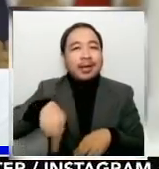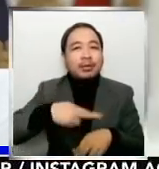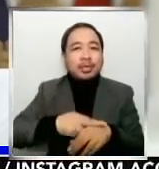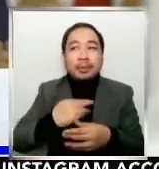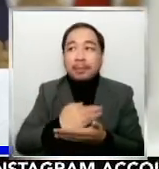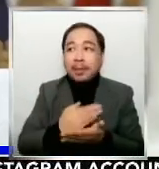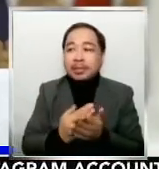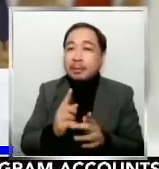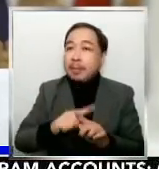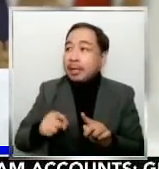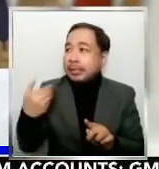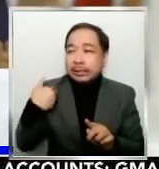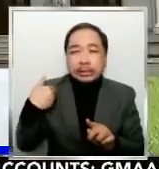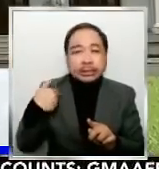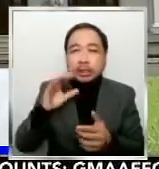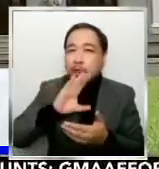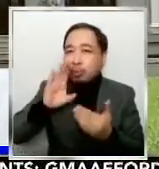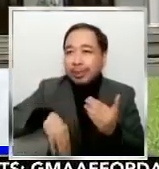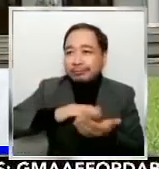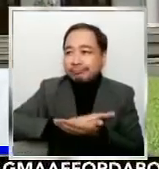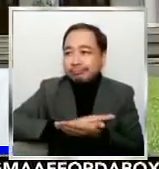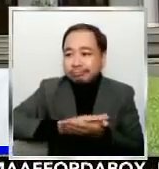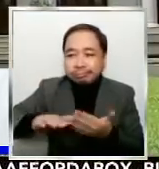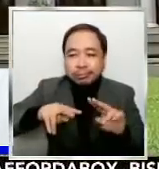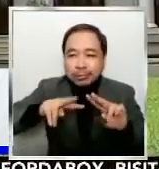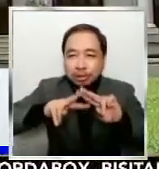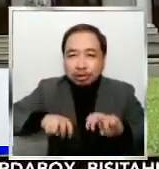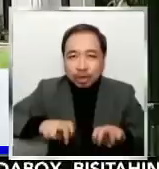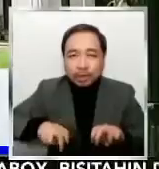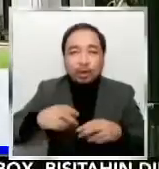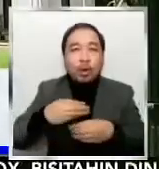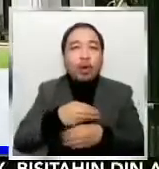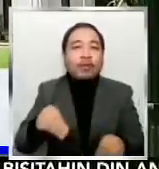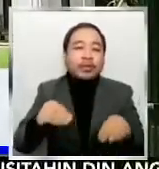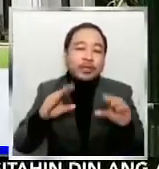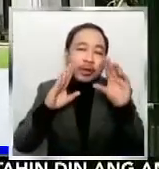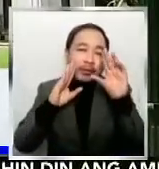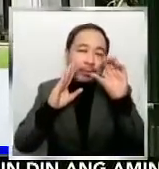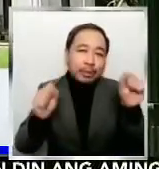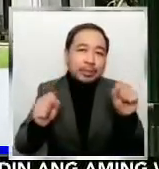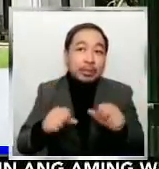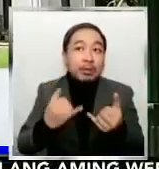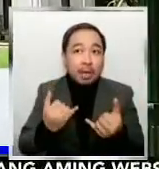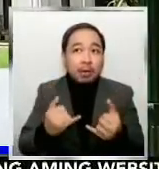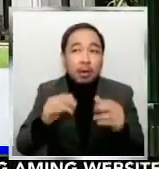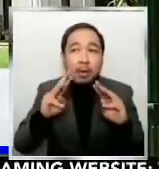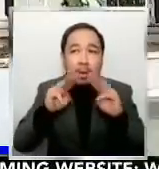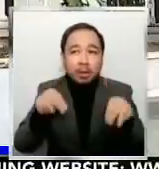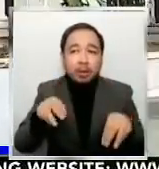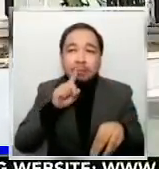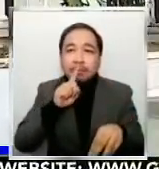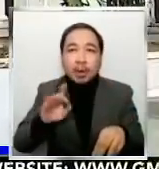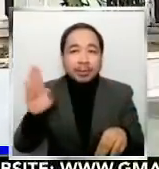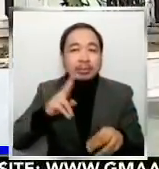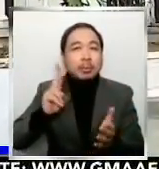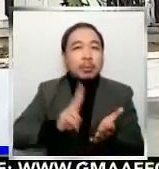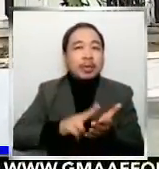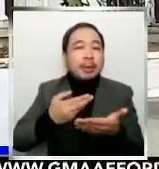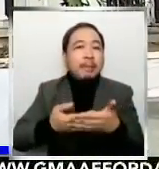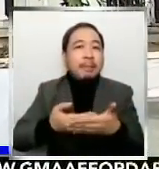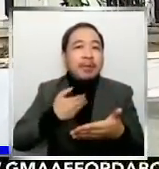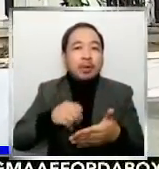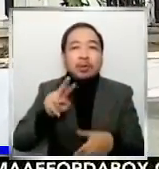repasuhin ng Office of the President. Nangako ang palasyo na mapipirmahan ito bago magpalit ng taon. Ivan Mayrina